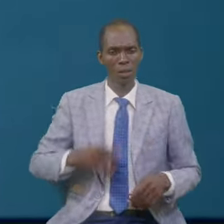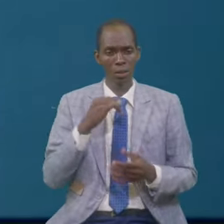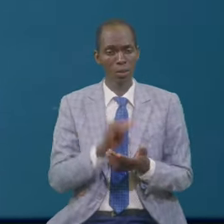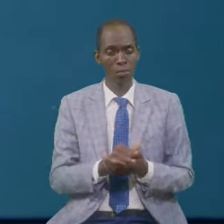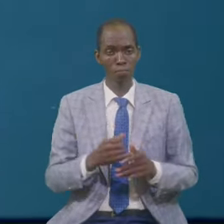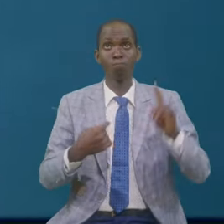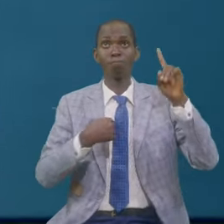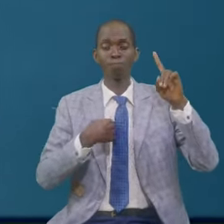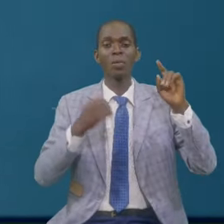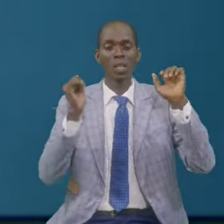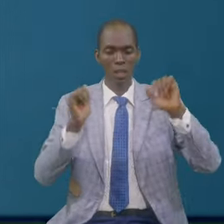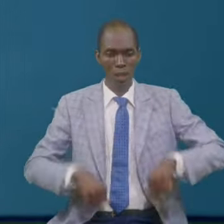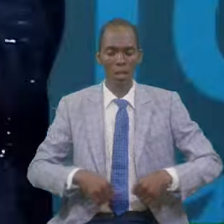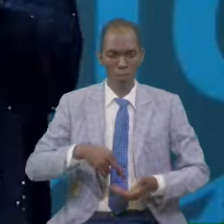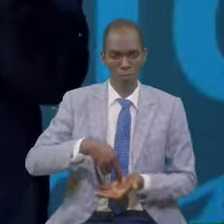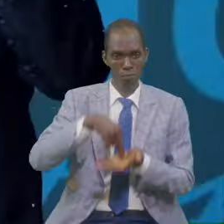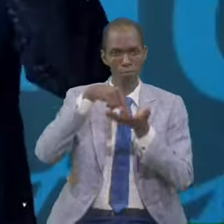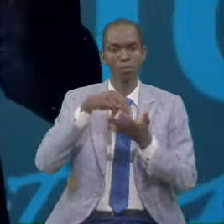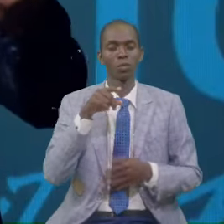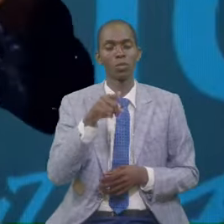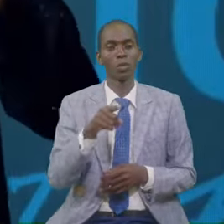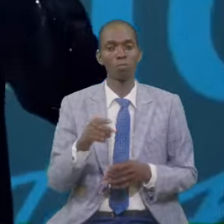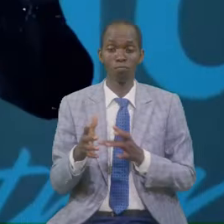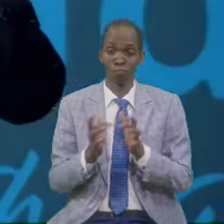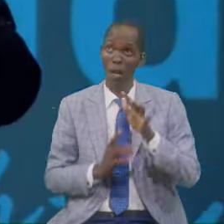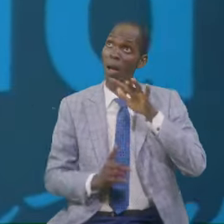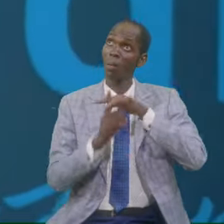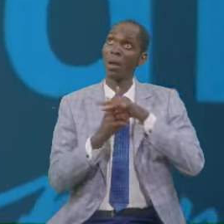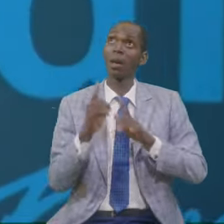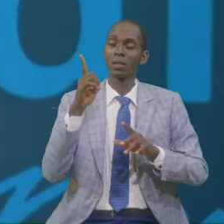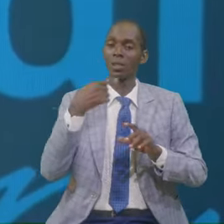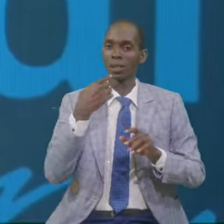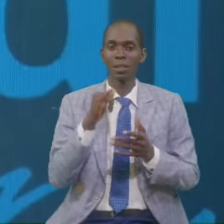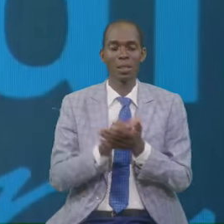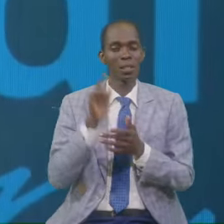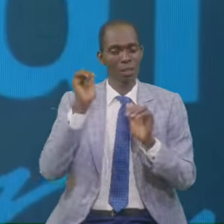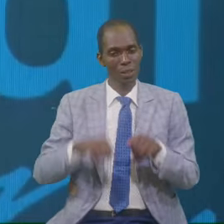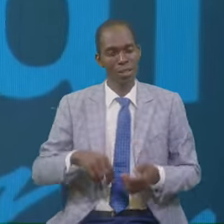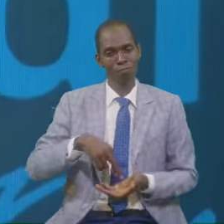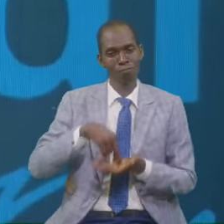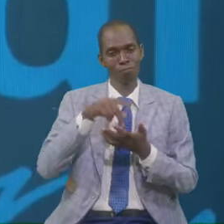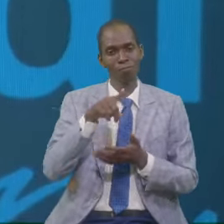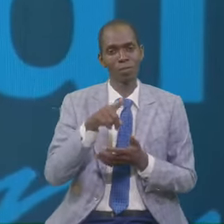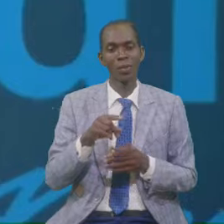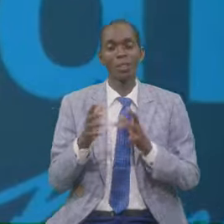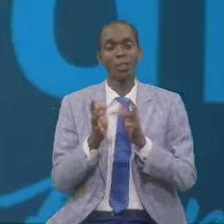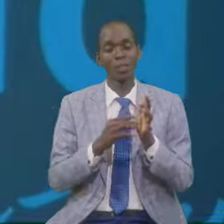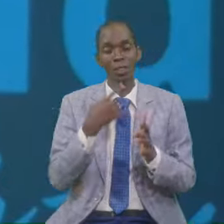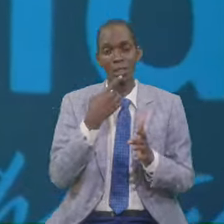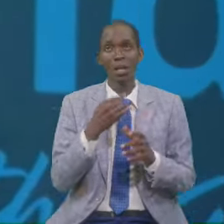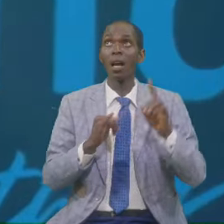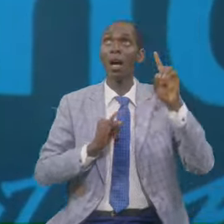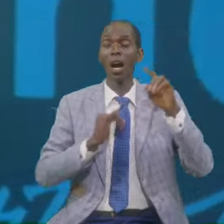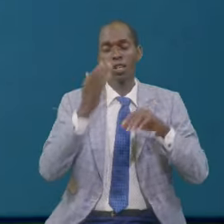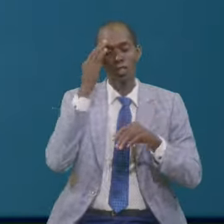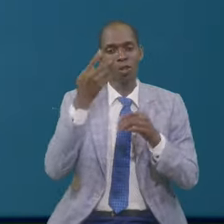ఆయన అంటున్నాడు, నేను మీ పక్షాన నిలబడతాను. And he says, I know the language of heaven. నాకు పరలోకపు భాష తెలుసు. If